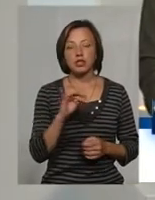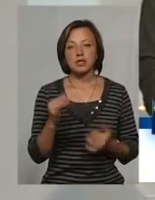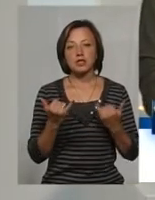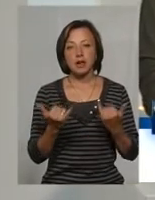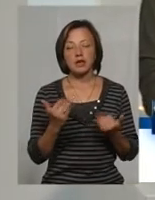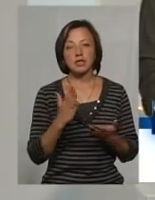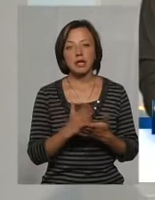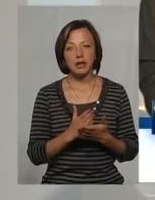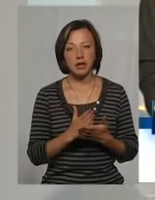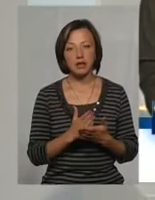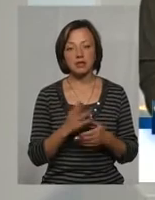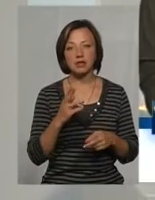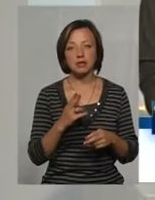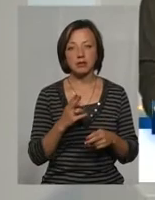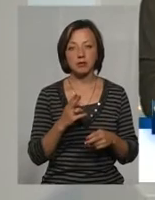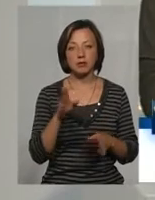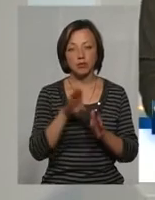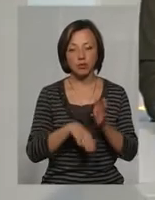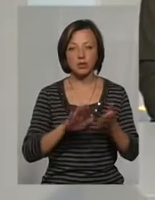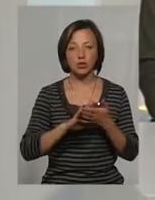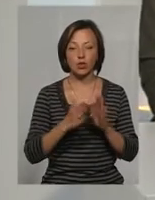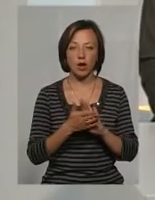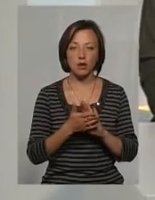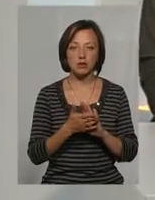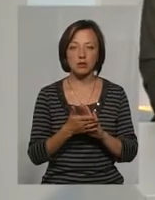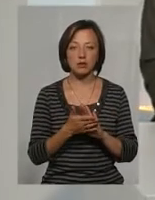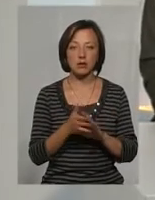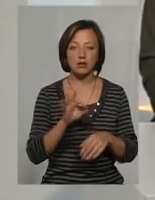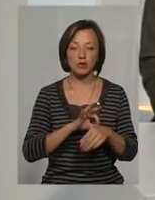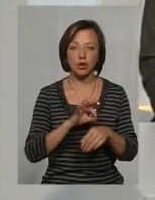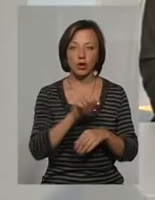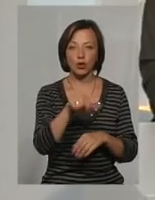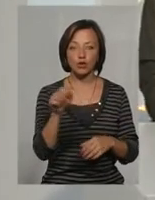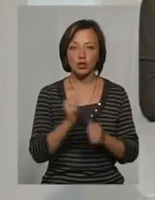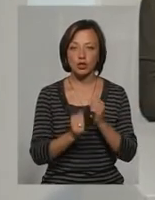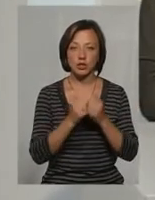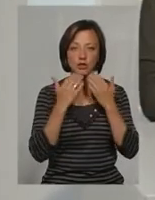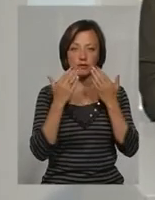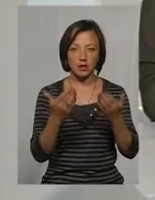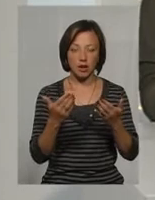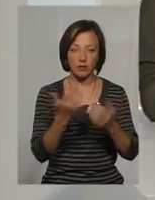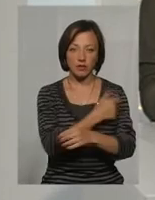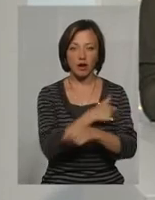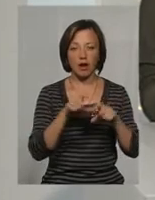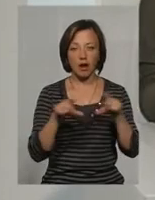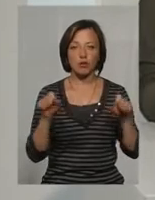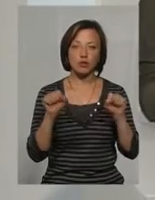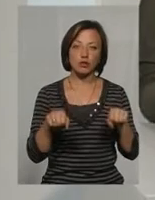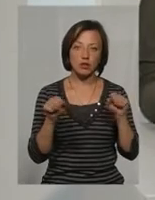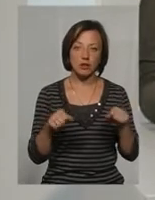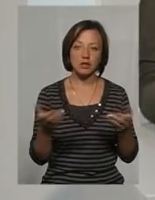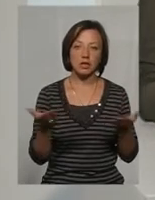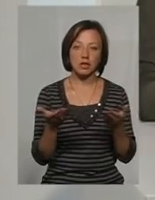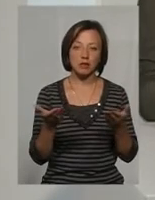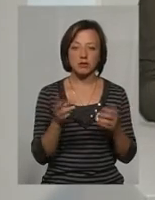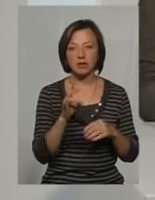є загострення ситуації? Можливо, з якимись недугами люди частіше звертаються в лікарню? Можливо, з